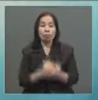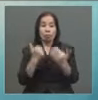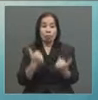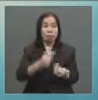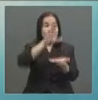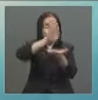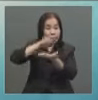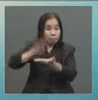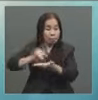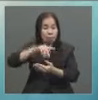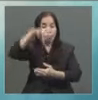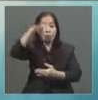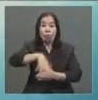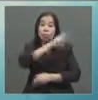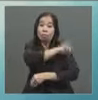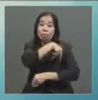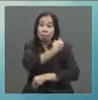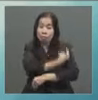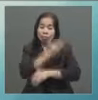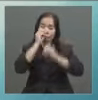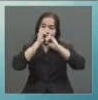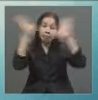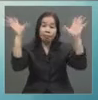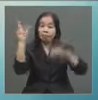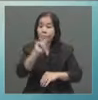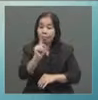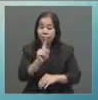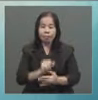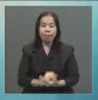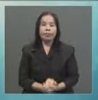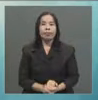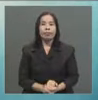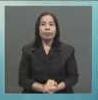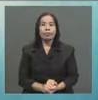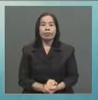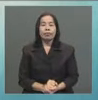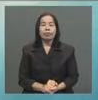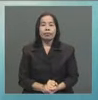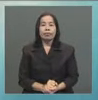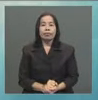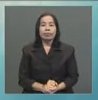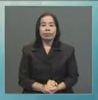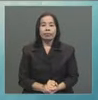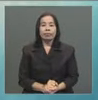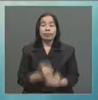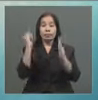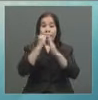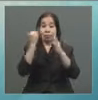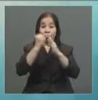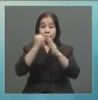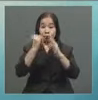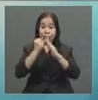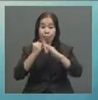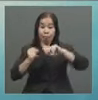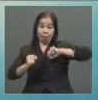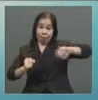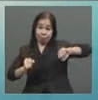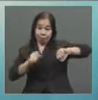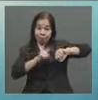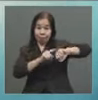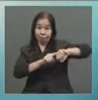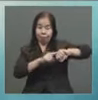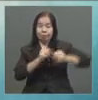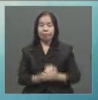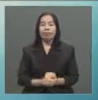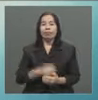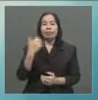กรมควบคุมโรคกระทรวงสาธารณสุขก็มาเห็นภาพนี้นะครับจังหวัดอยู่ขวามือซ้ายมือคือปัจจัยเสี่ยงพบว่